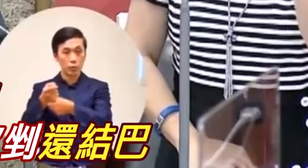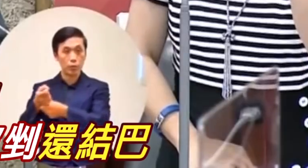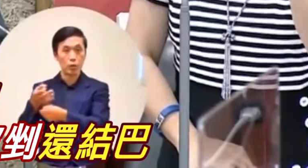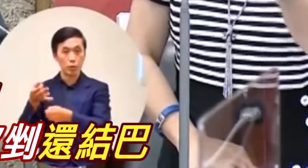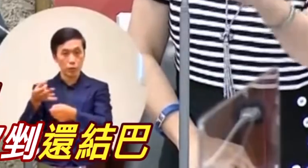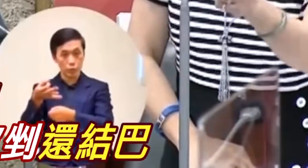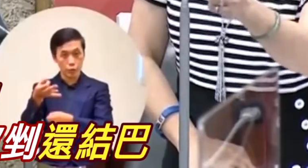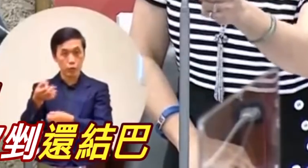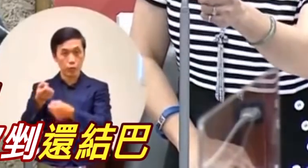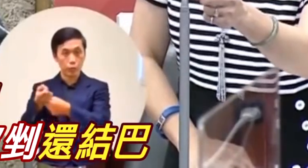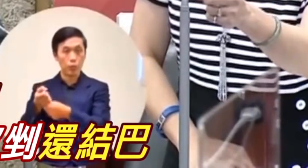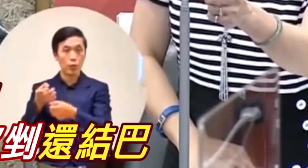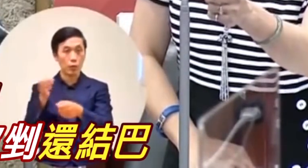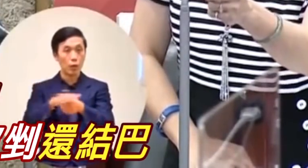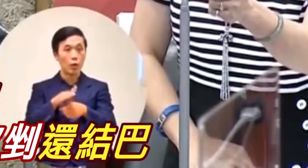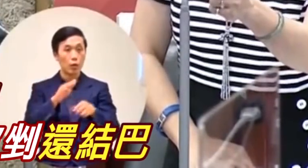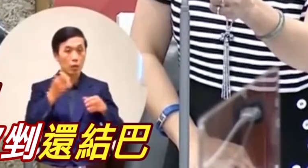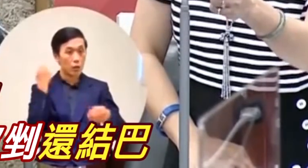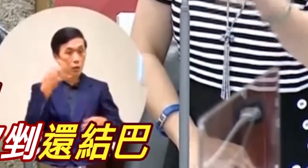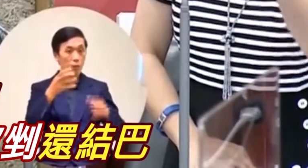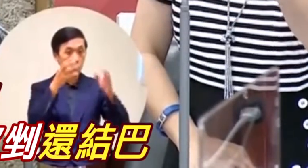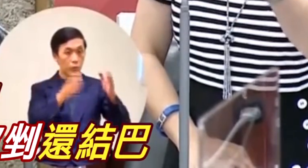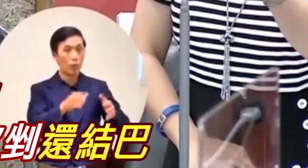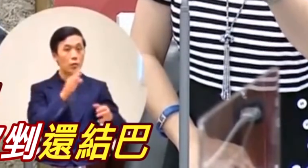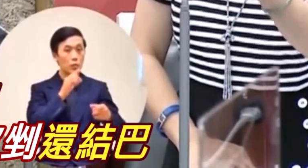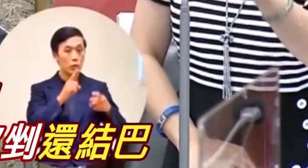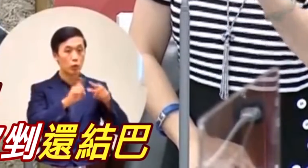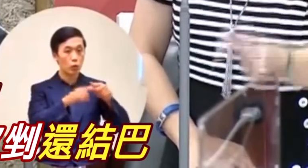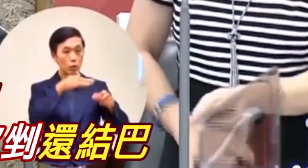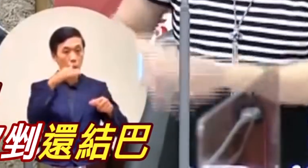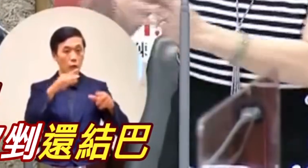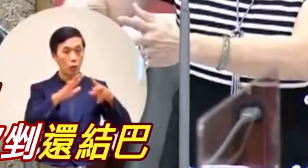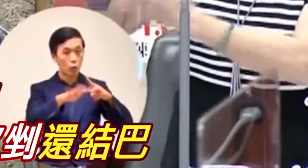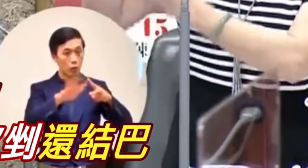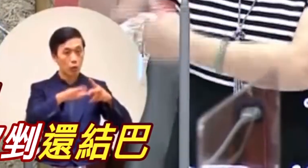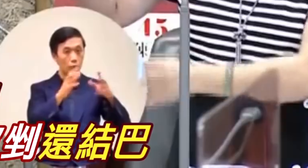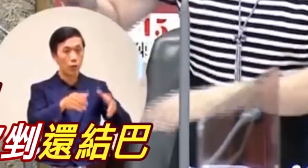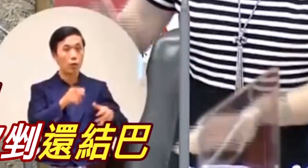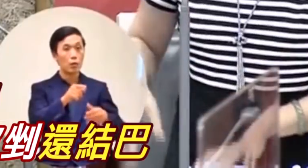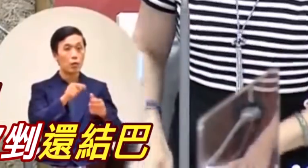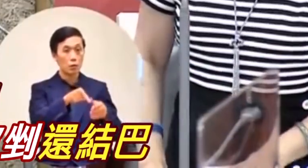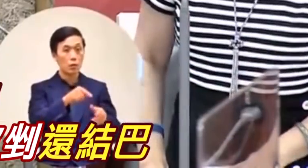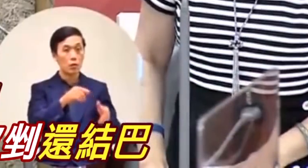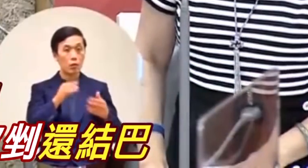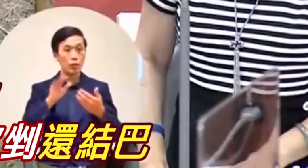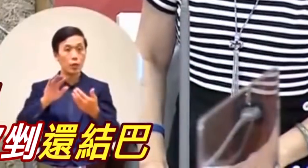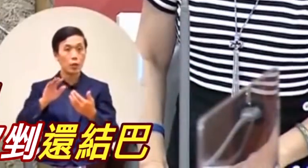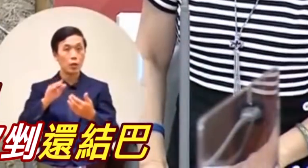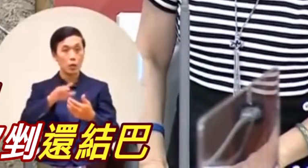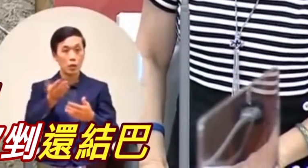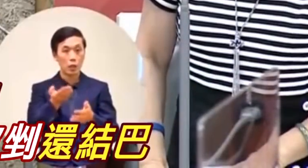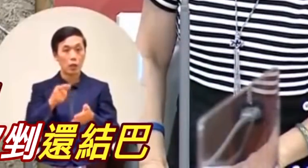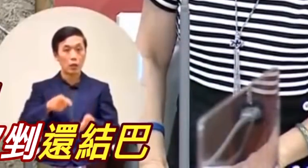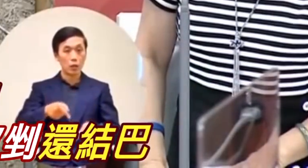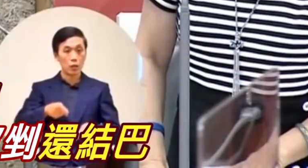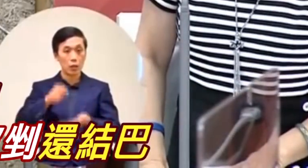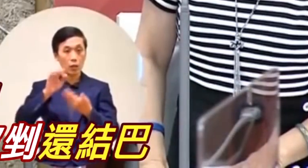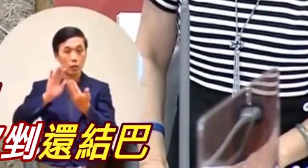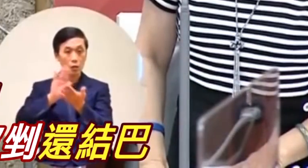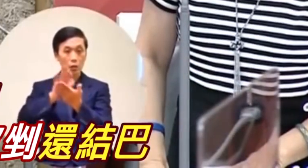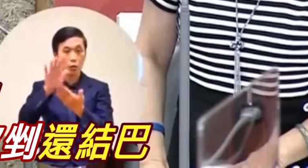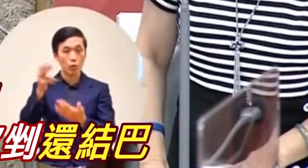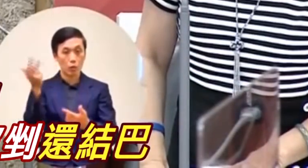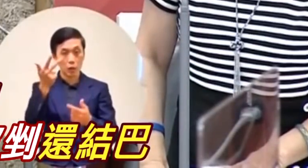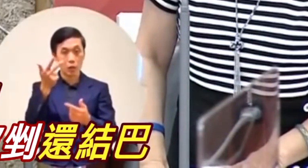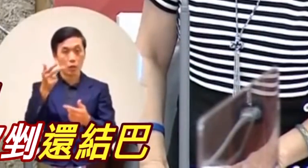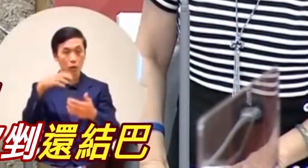分是中山国小这一座嘛？那这座有没有包含在你后面讲的这七座里面？ 坦白讲，就是